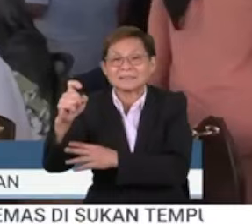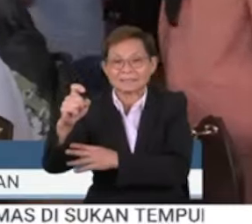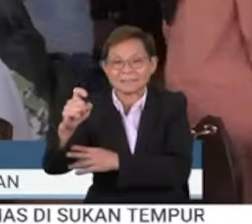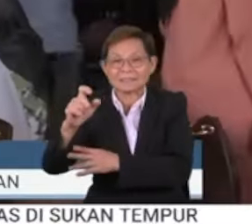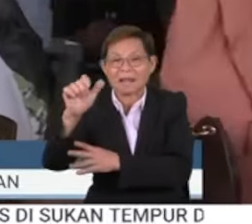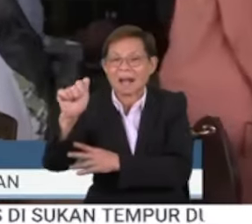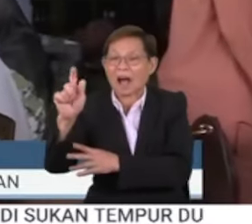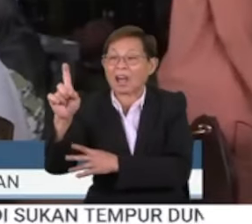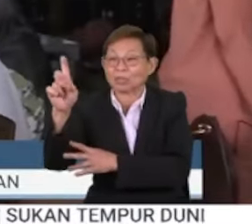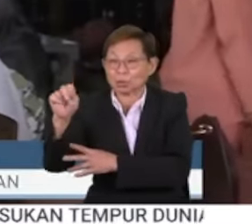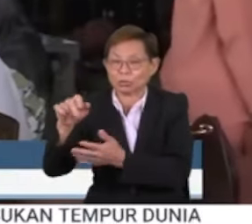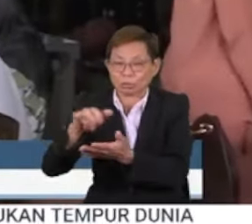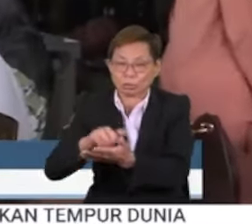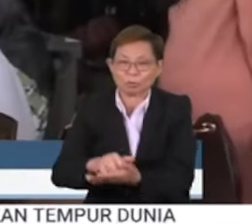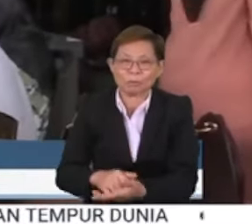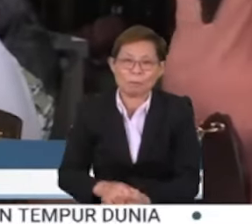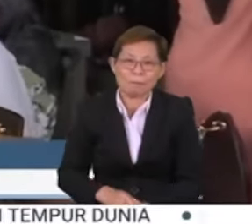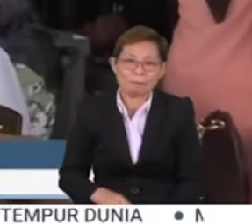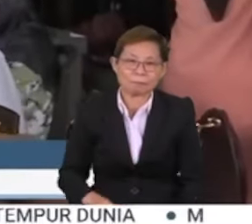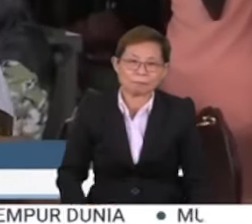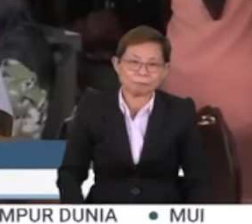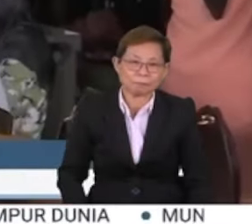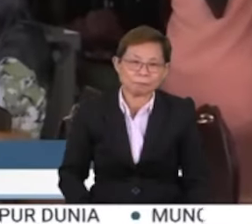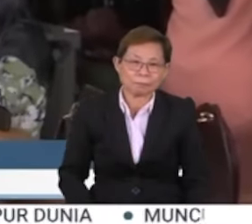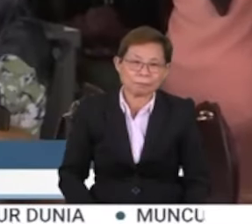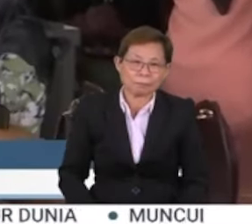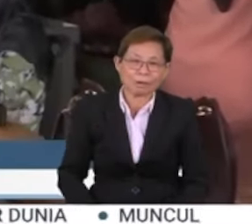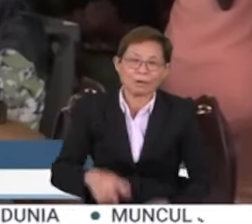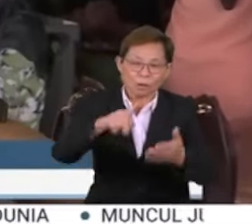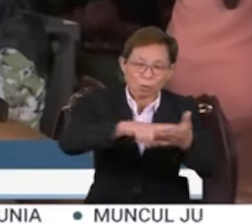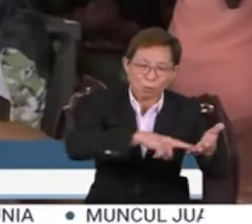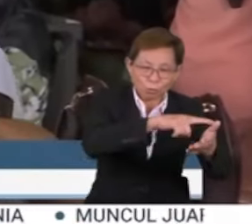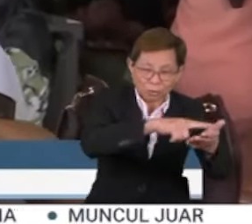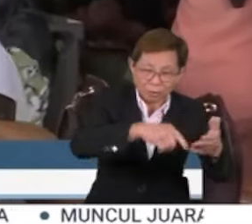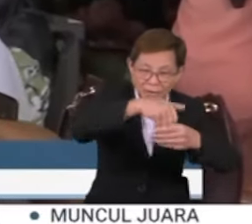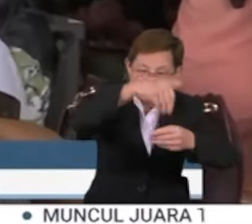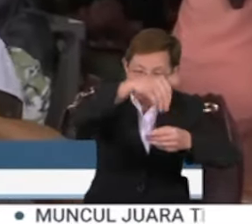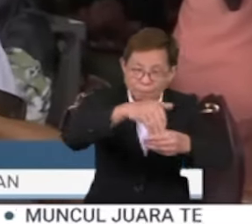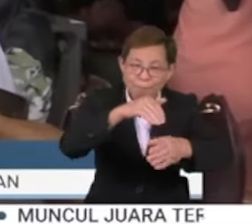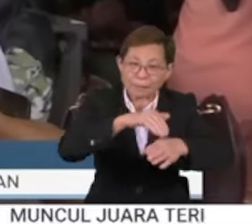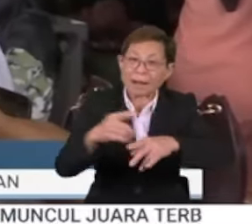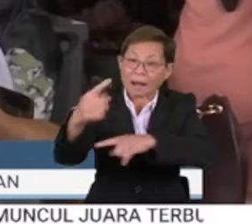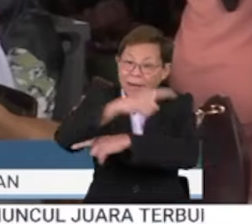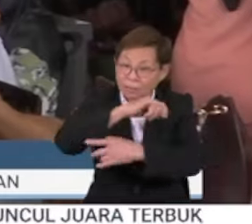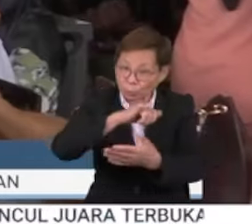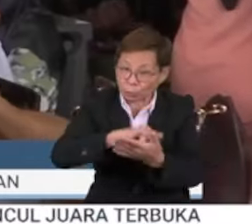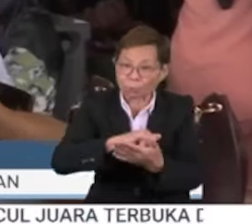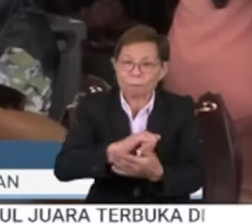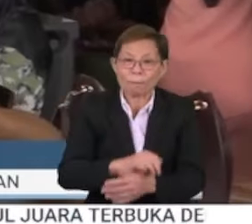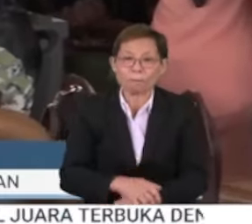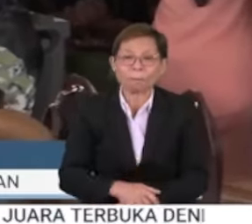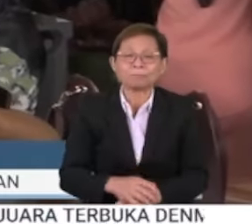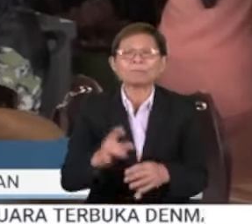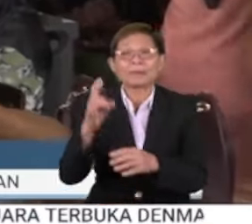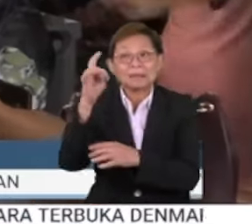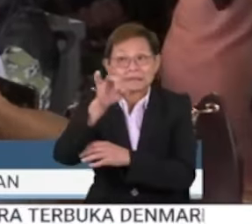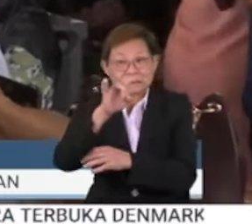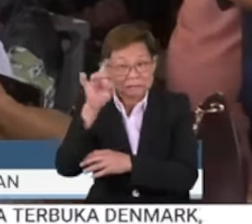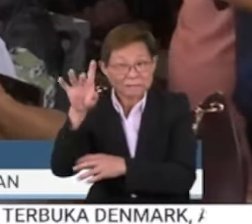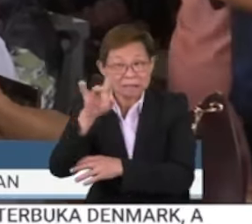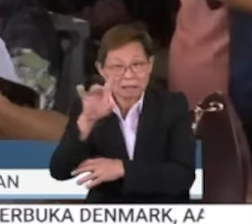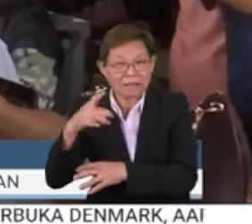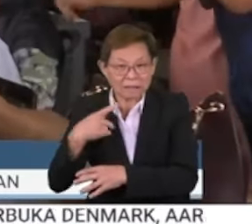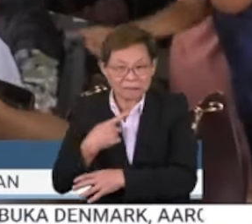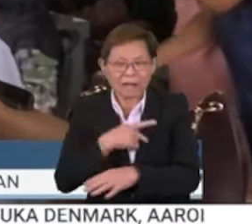Zulfilip. Kita berharap kita akan dicemahkan kepada undi pada hari berkenaan. Sebagaimana yang Datuk Amar beritahu tadi, insyaAllah kita akan